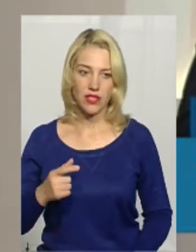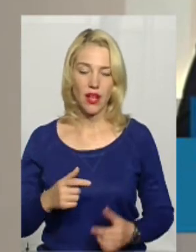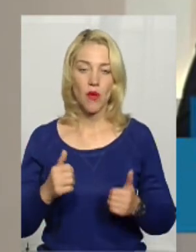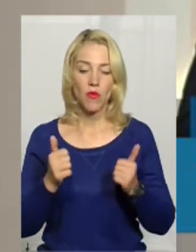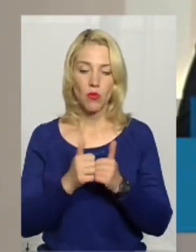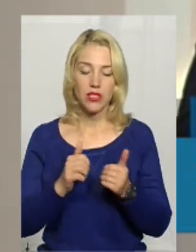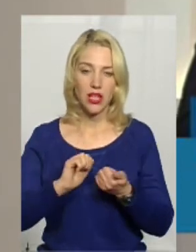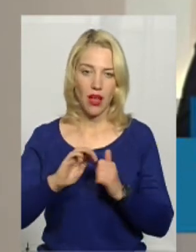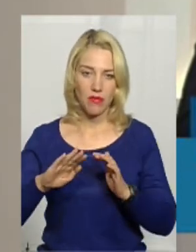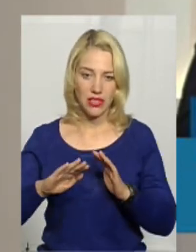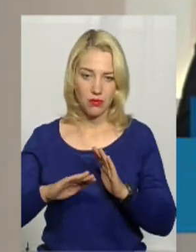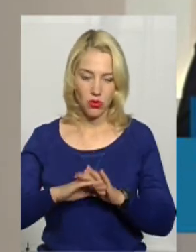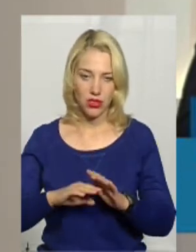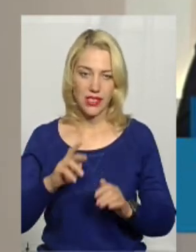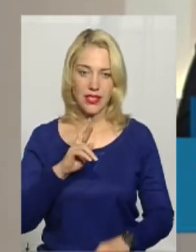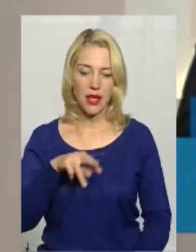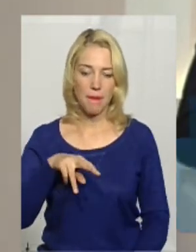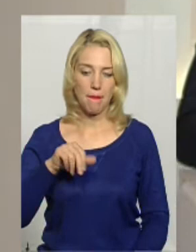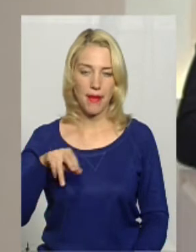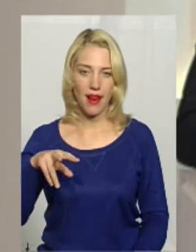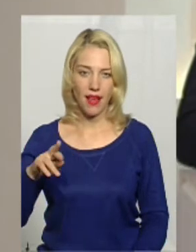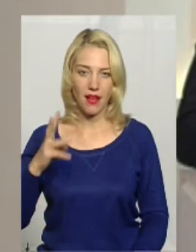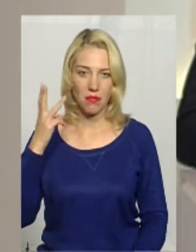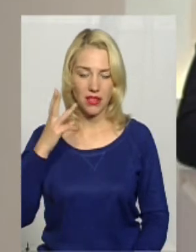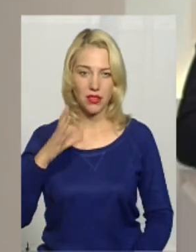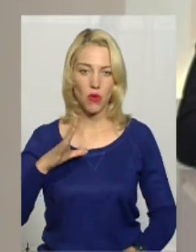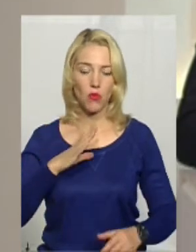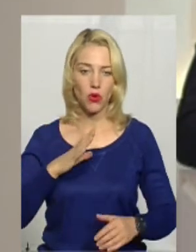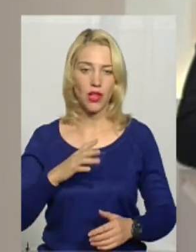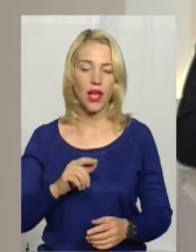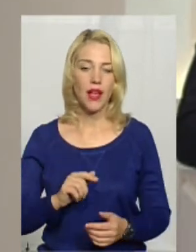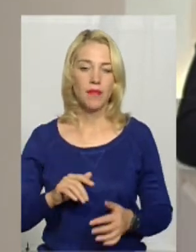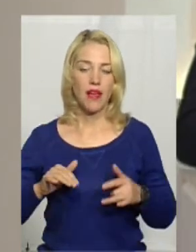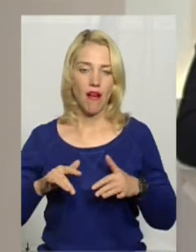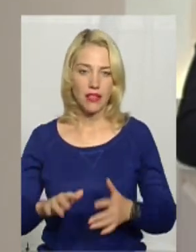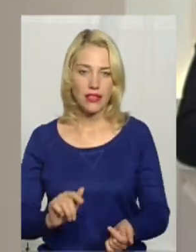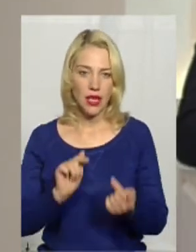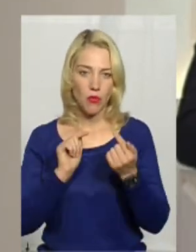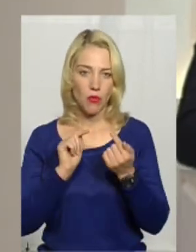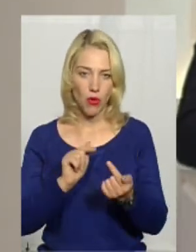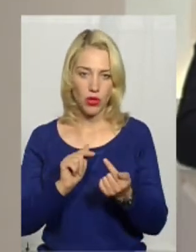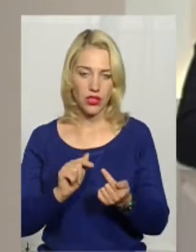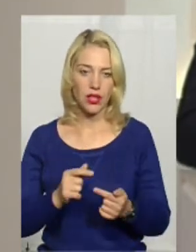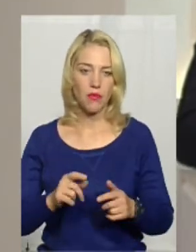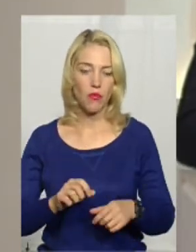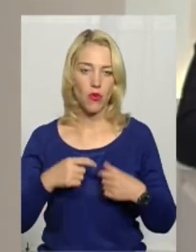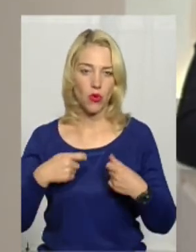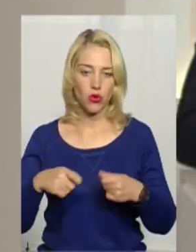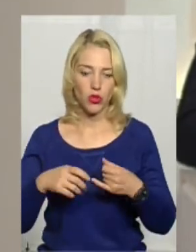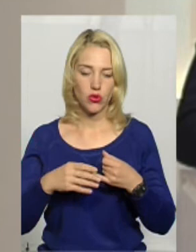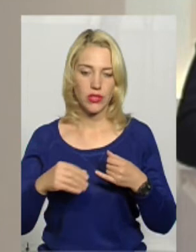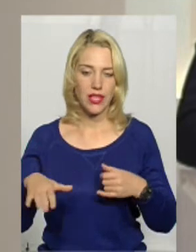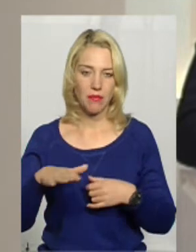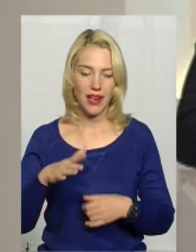та Хмельницького відбувалися акції протесту проти продажу землі іноземцям. Таким